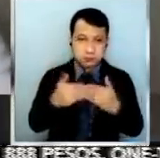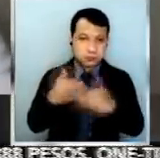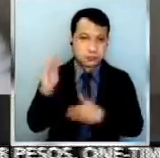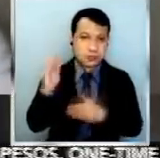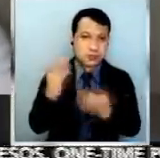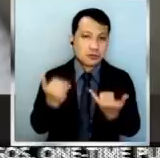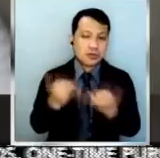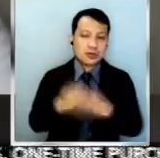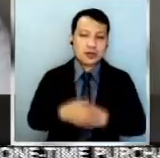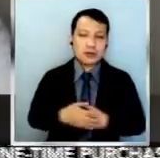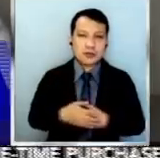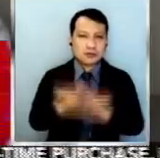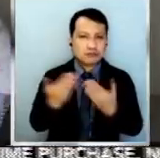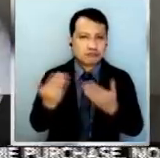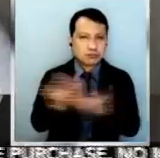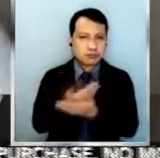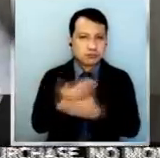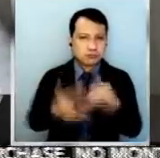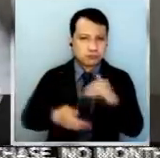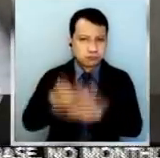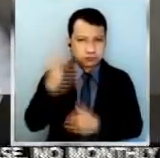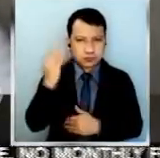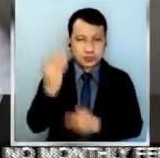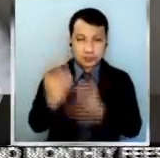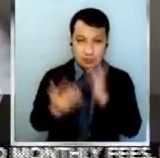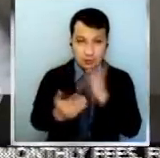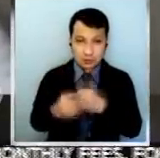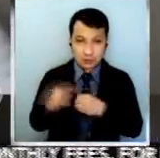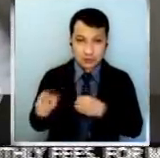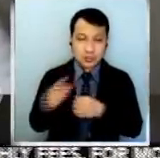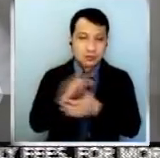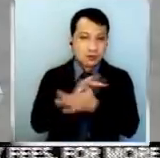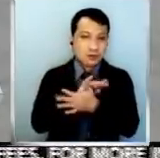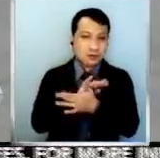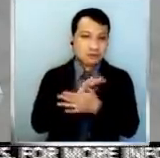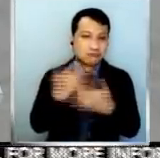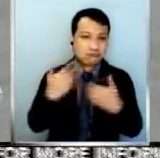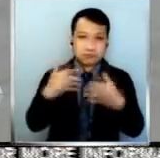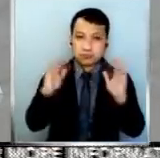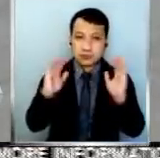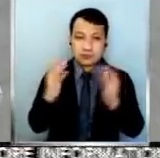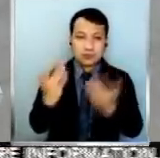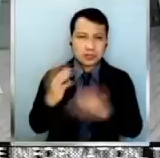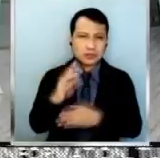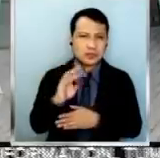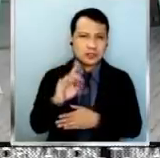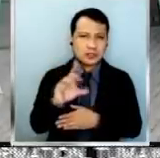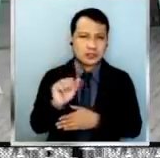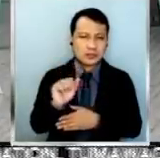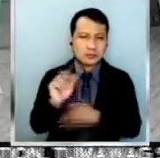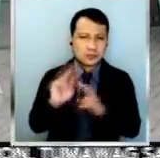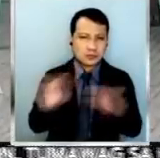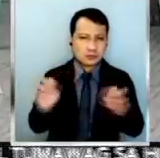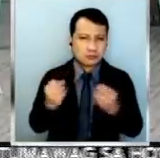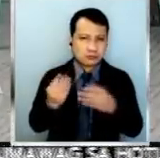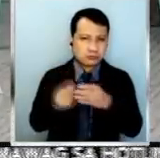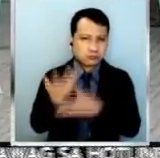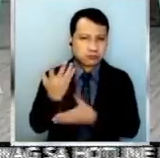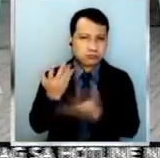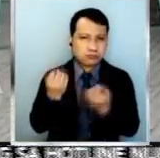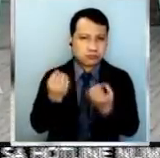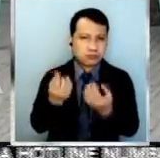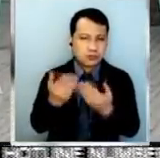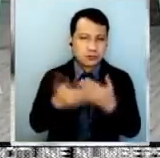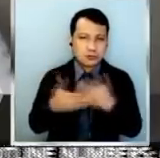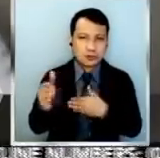trend. And for those with pandemic fatigue, itong Delta surge, this will pass din naman. It will peak at